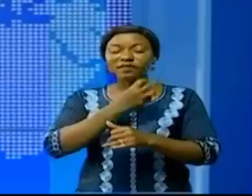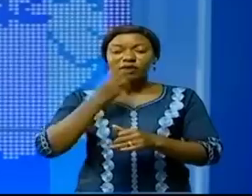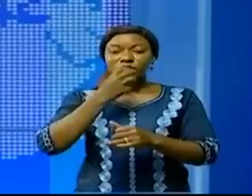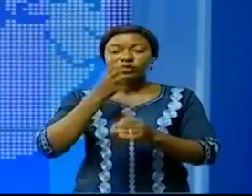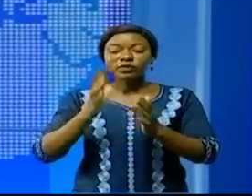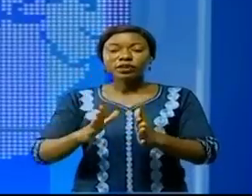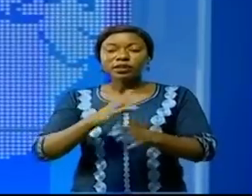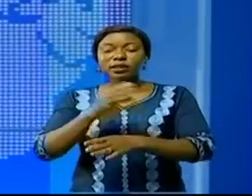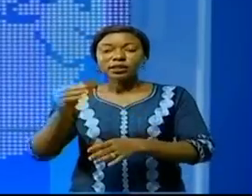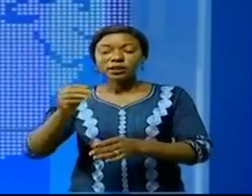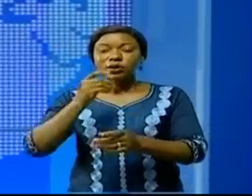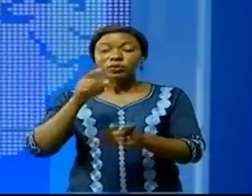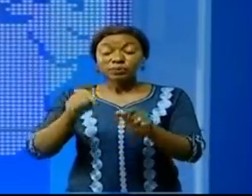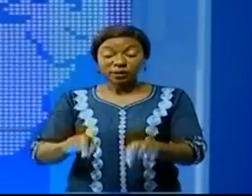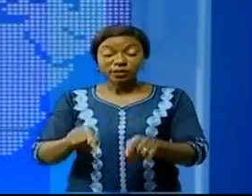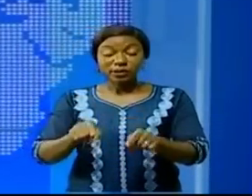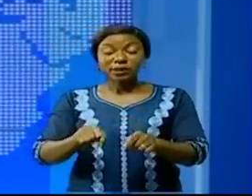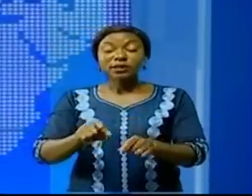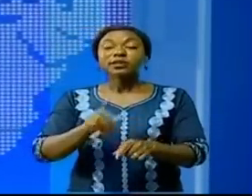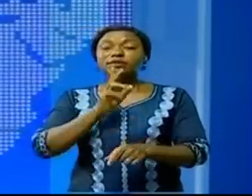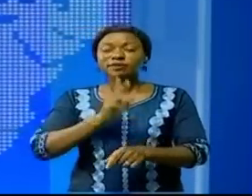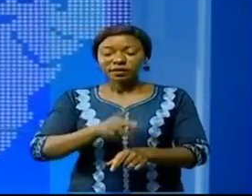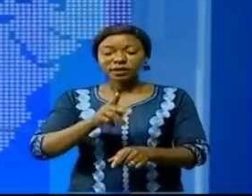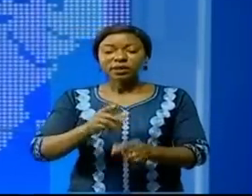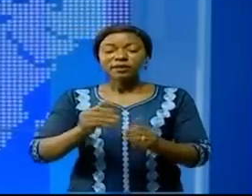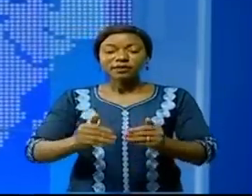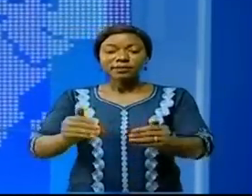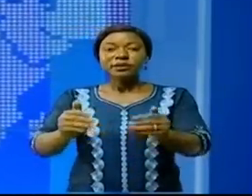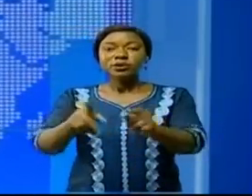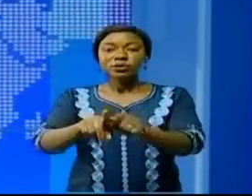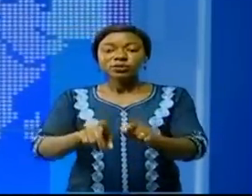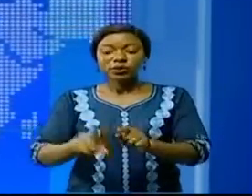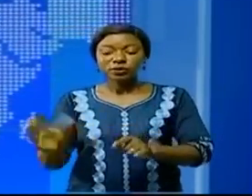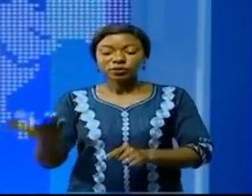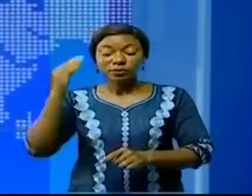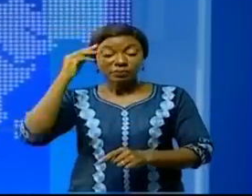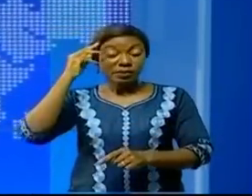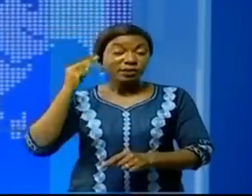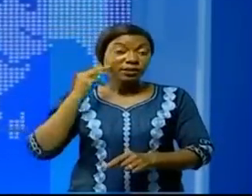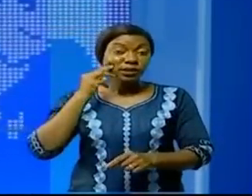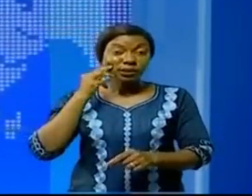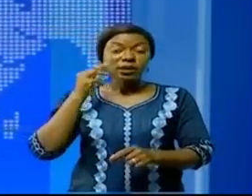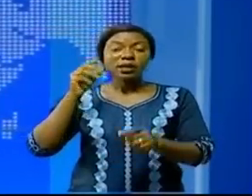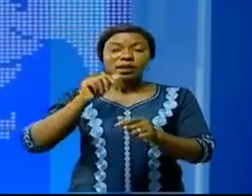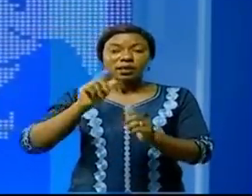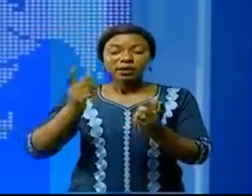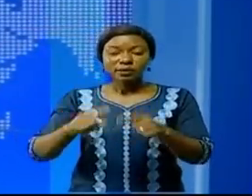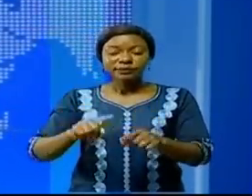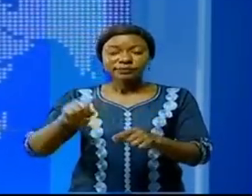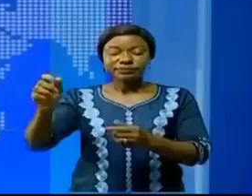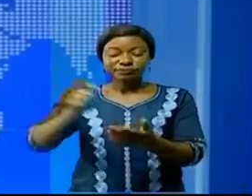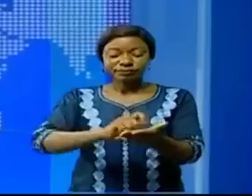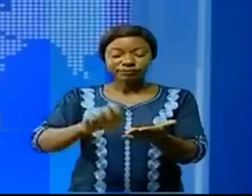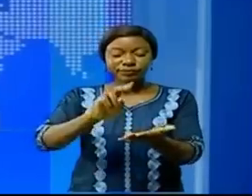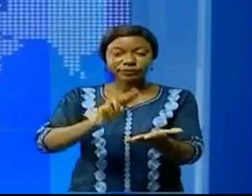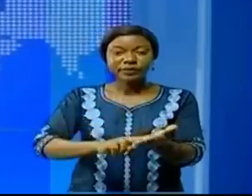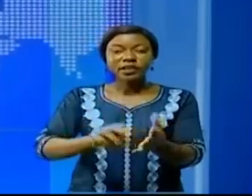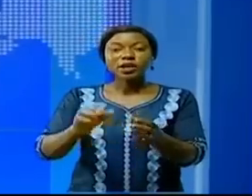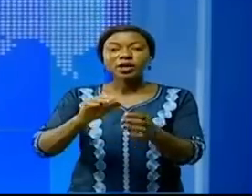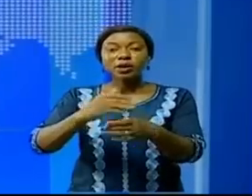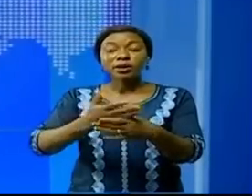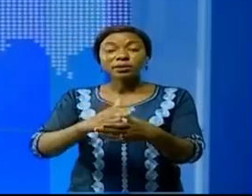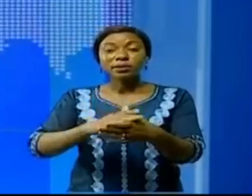nouveau confirmé en République démocratique du Congo. Ce matin, le ministre Anne Avena a été signé entre le